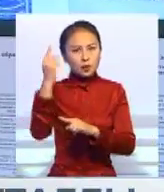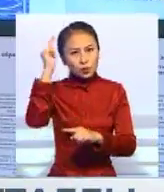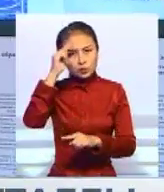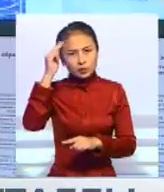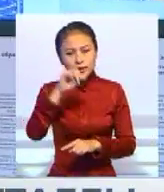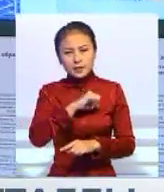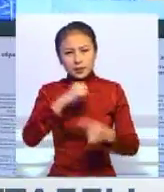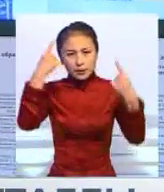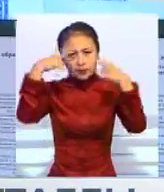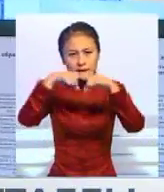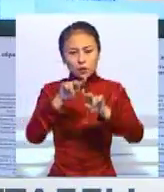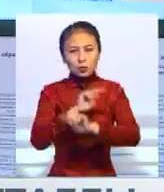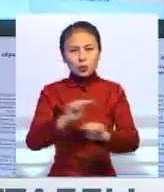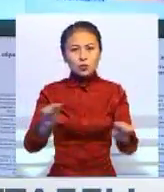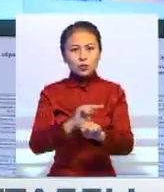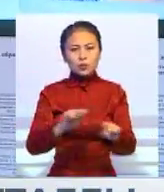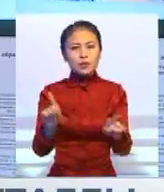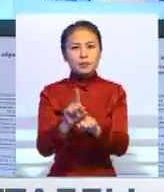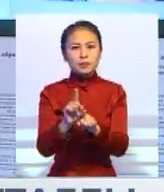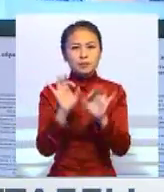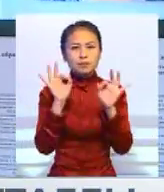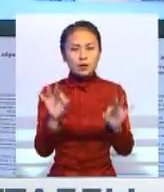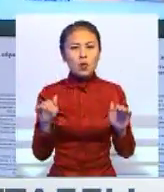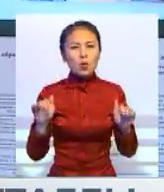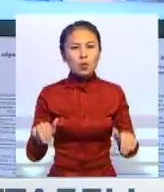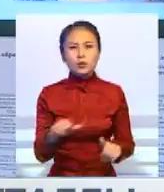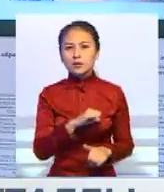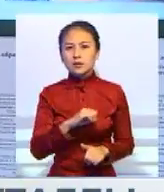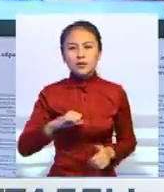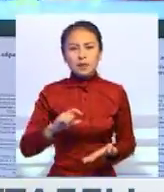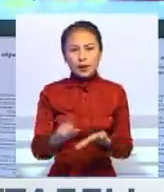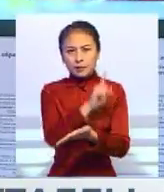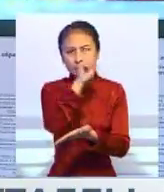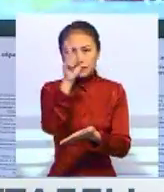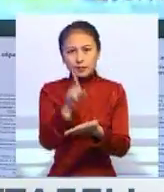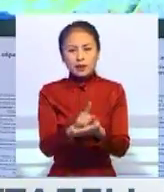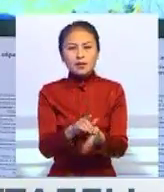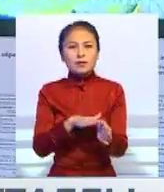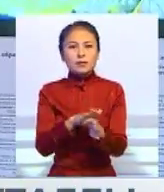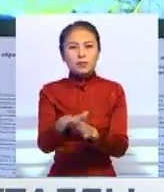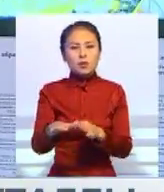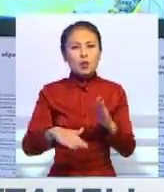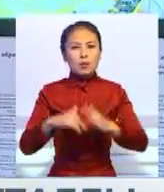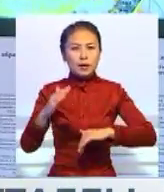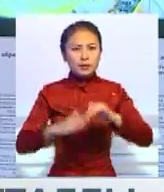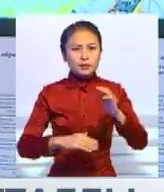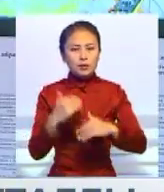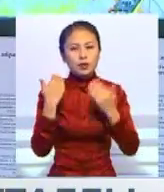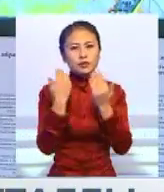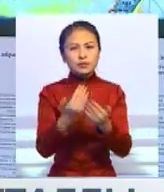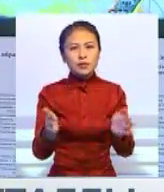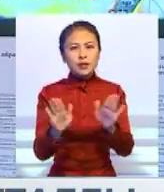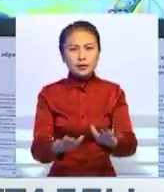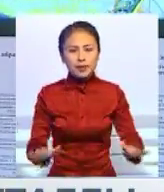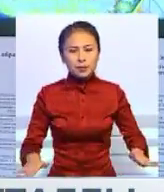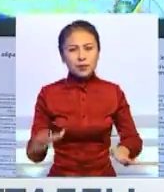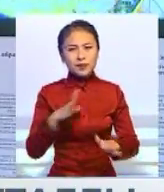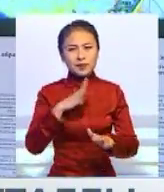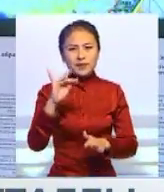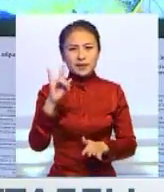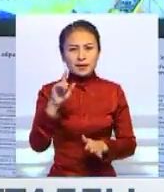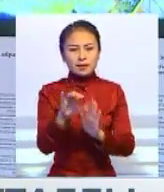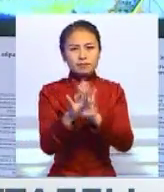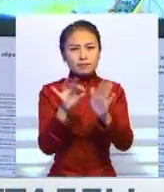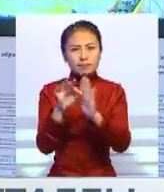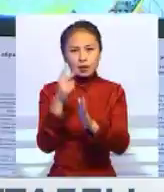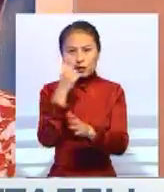орындарының бірі. Біз студенттерге теориялық білім бере отырып, оны міндетті түрде іс тәжірибемен ұштастырамыз. Мәселен, балаларға физика заңдарын көзбен